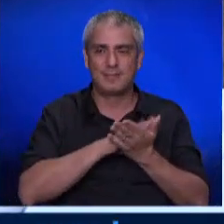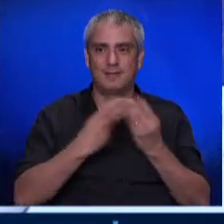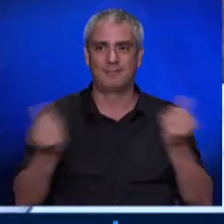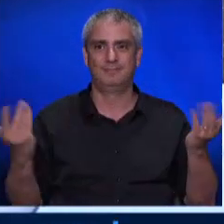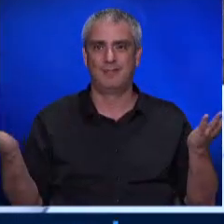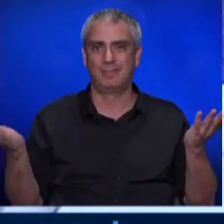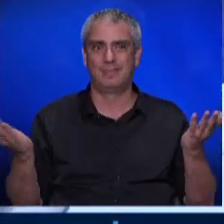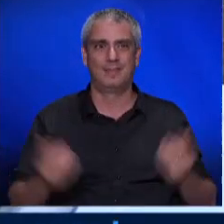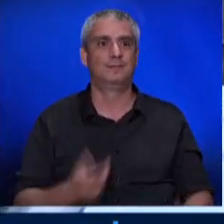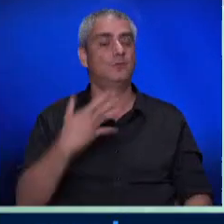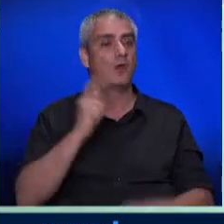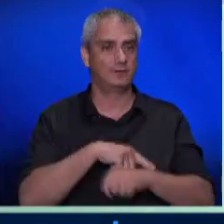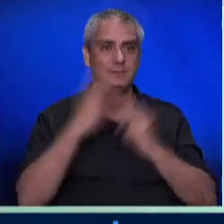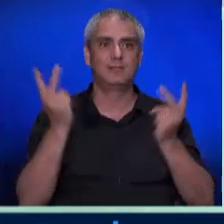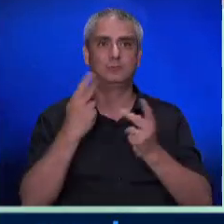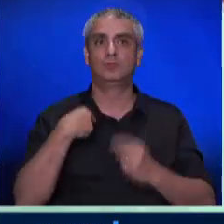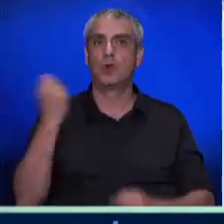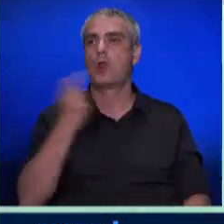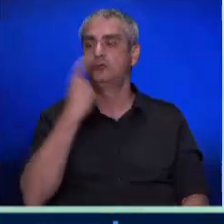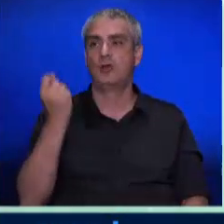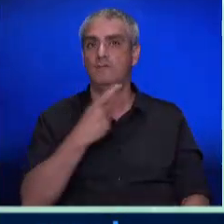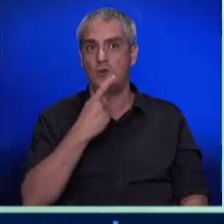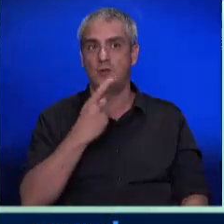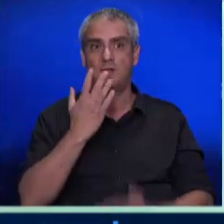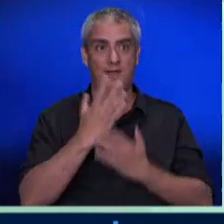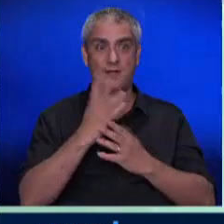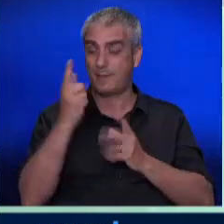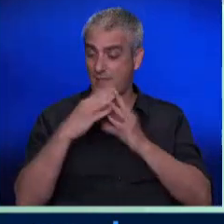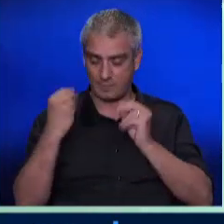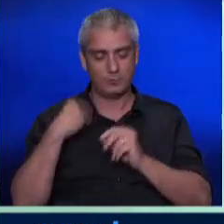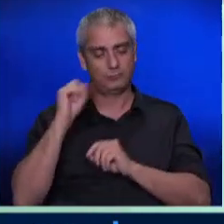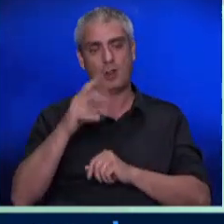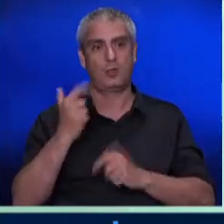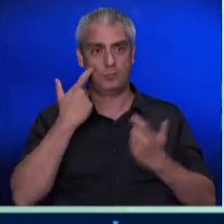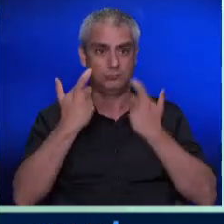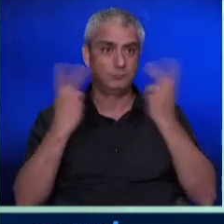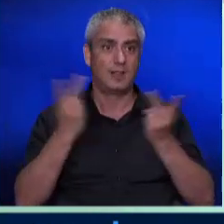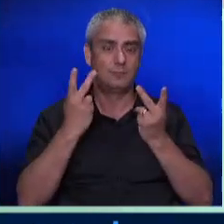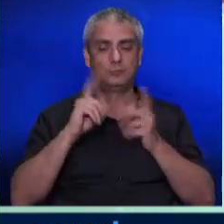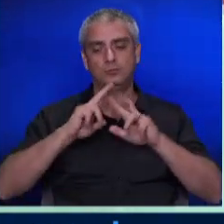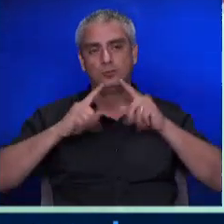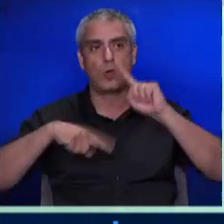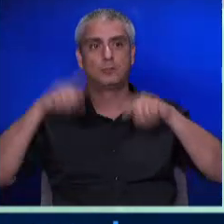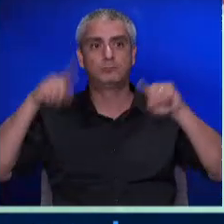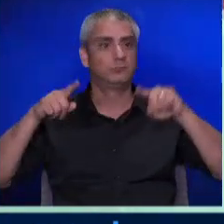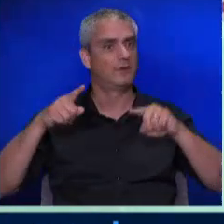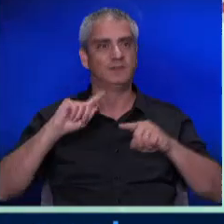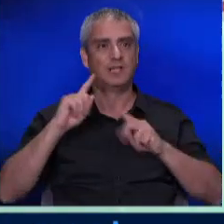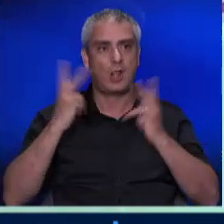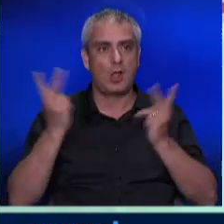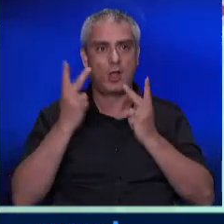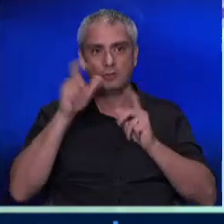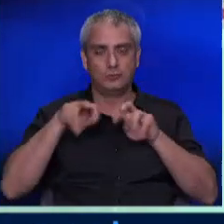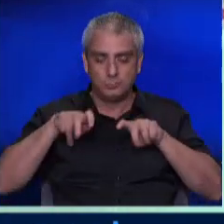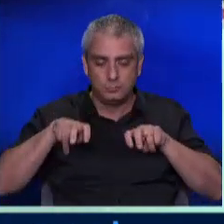דיגיטלית. רוב הזמן יש פה חיפושים. אנחנו כל שבוע, החל מרגע ההיעלמות, שלחנו פה כוחות בתצורות כאלה ואחרות, אבל זה לא סריקות של